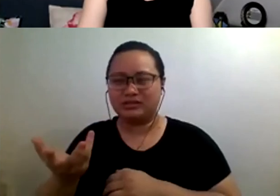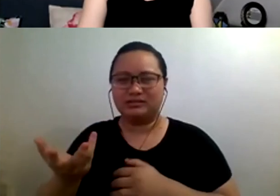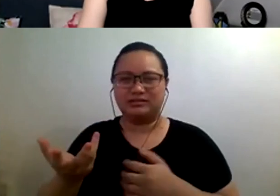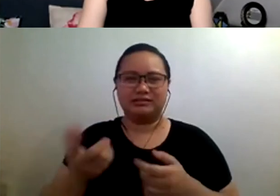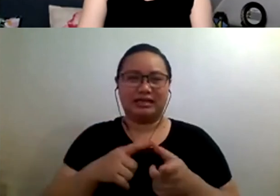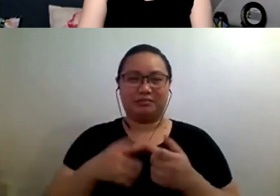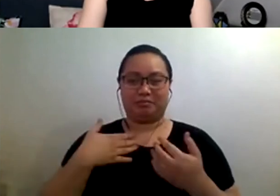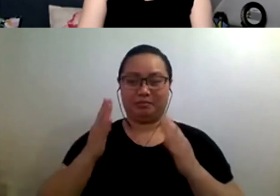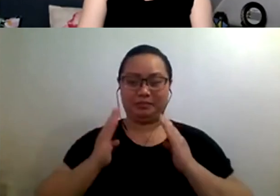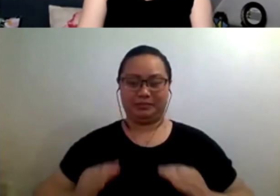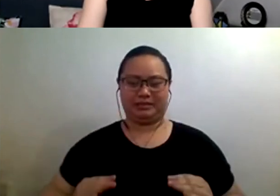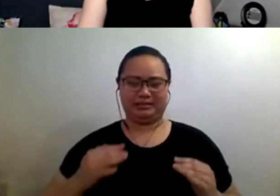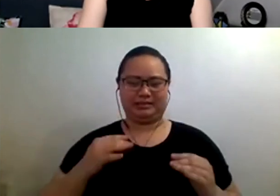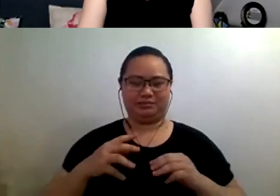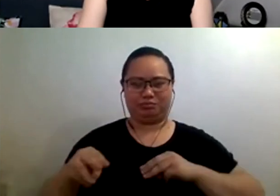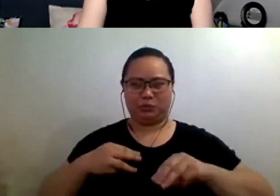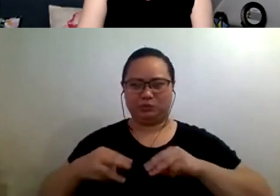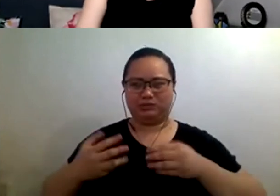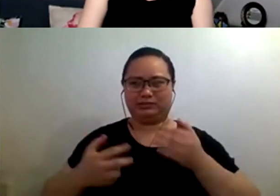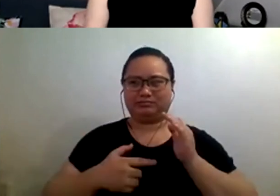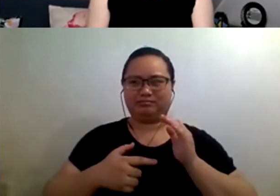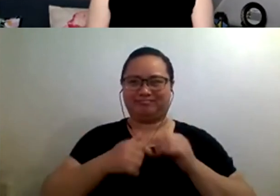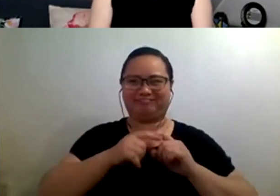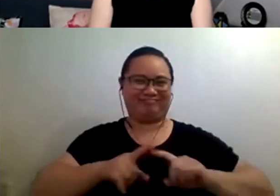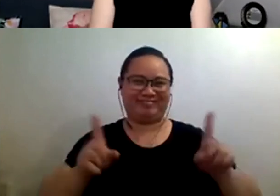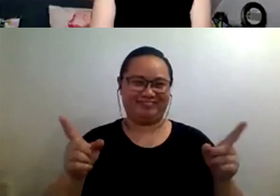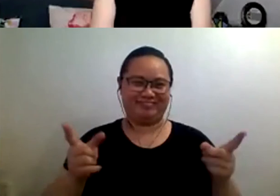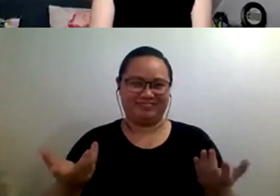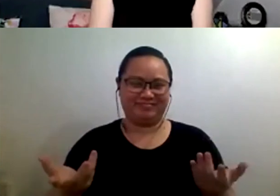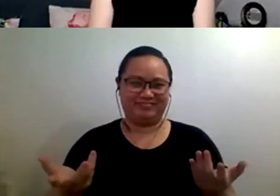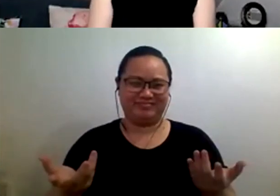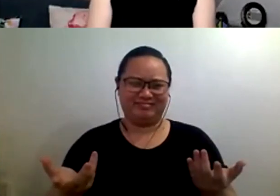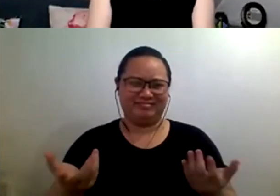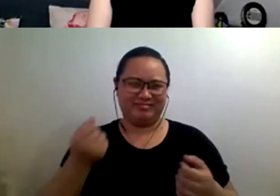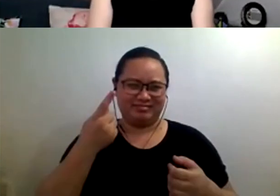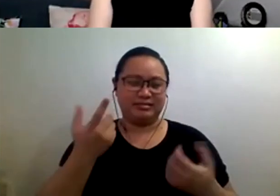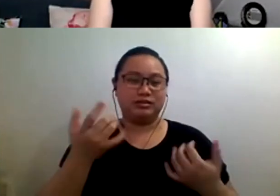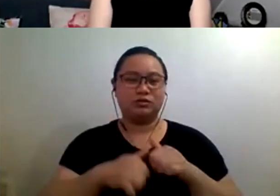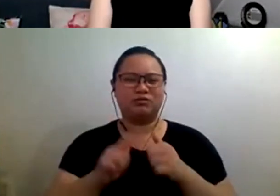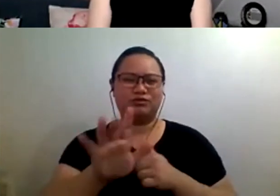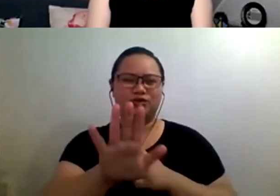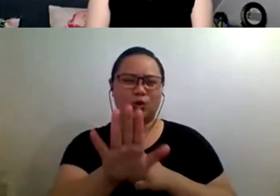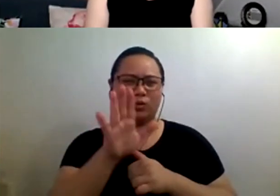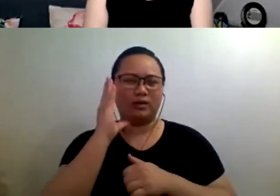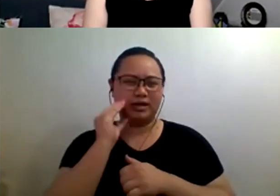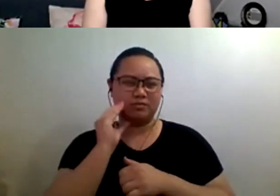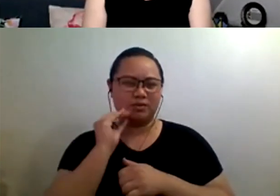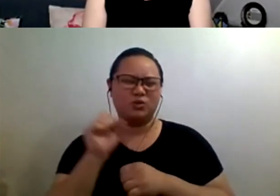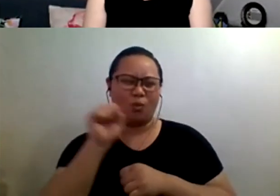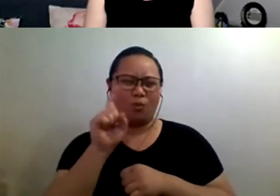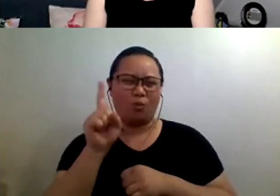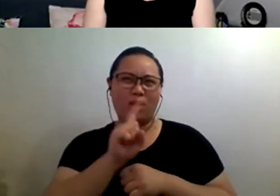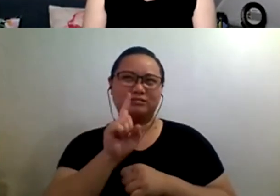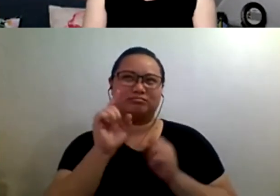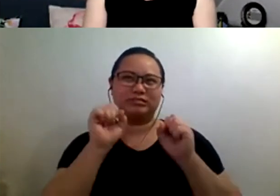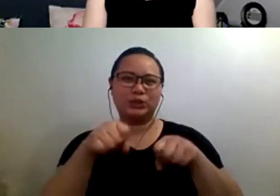verbal and non-verbal communications, iba pa rin eh. So from your experience, sir, ano yung mga tips na mabibigay ninyo